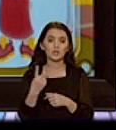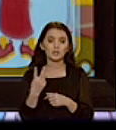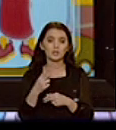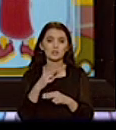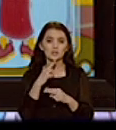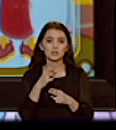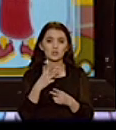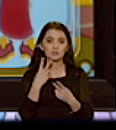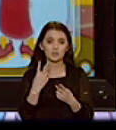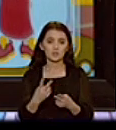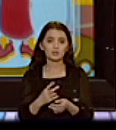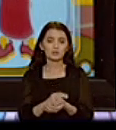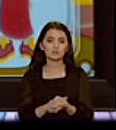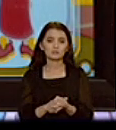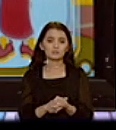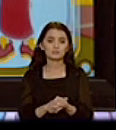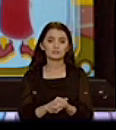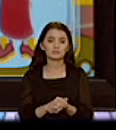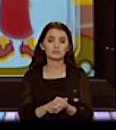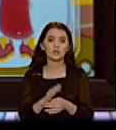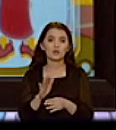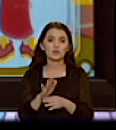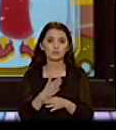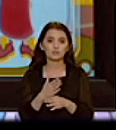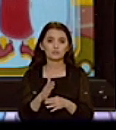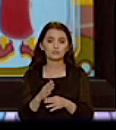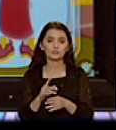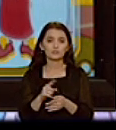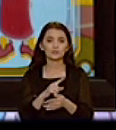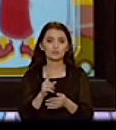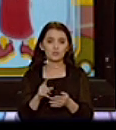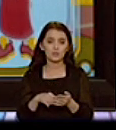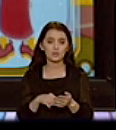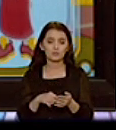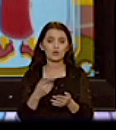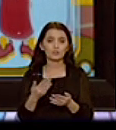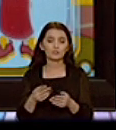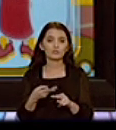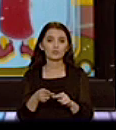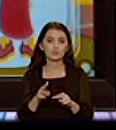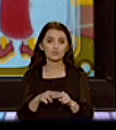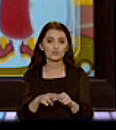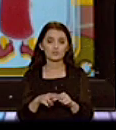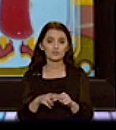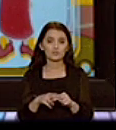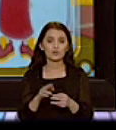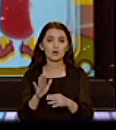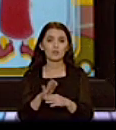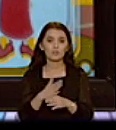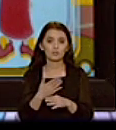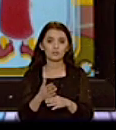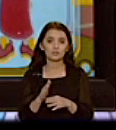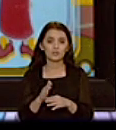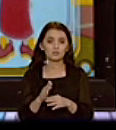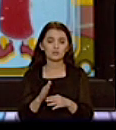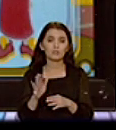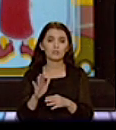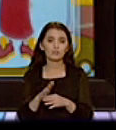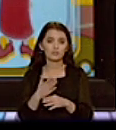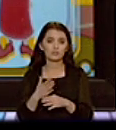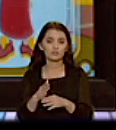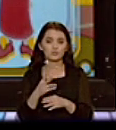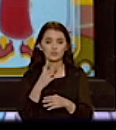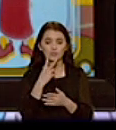Ikkinchisiga diqqat bilan qarang. Bo'linuvchi noma'lum. Buni topish uchun biz bo'linmani